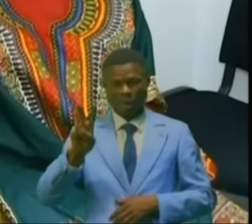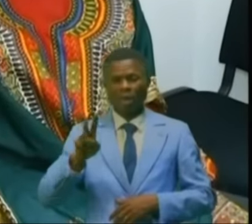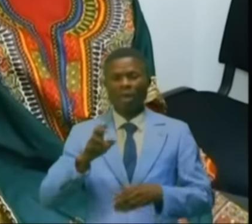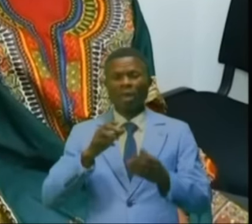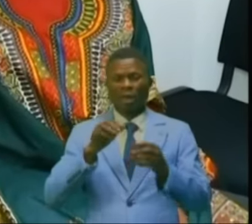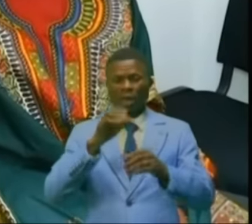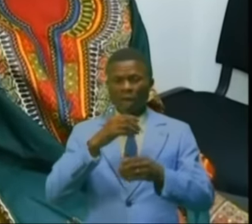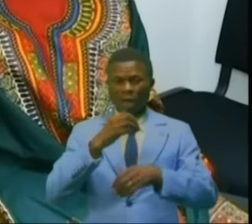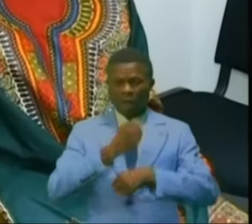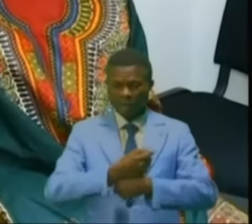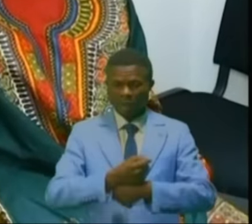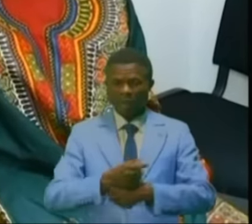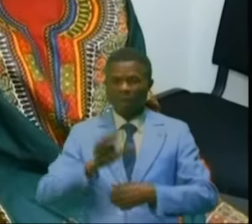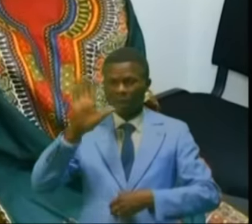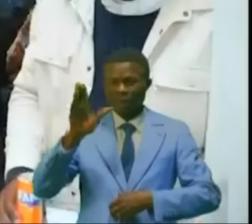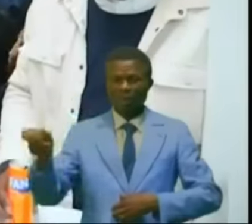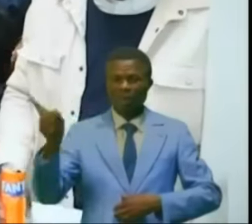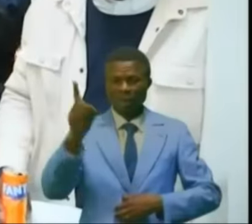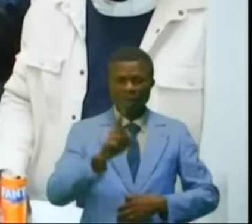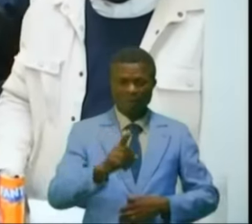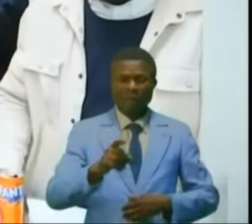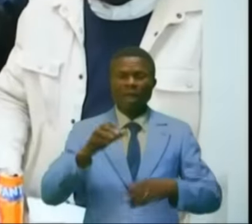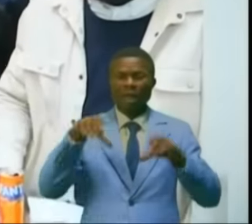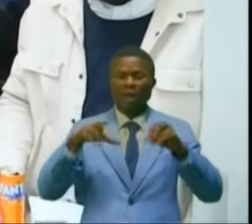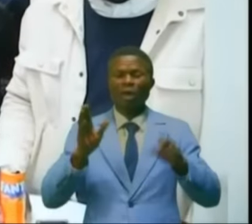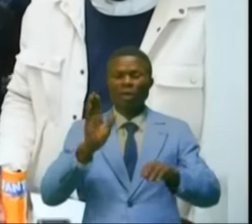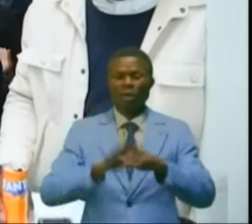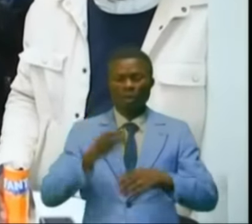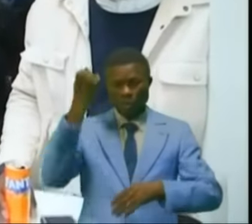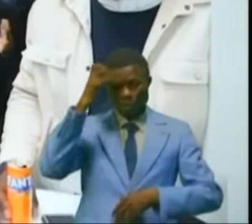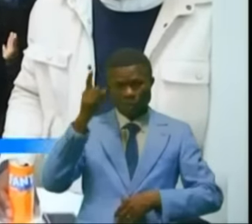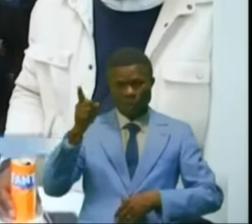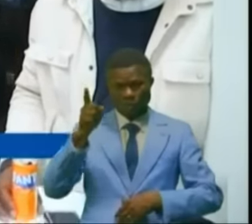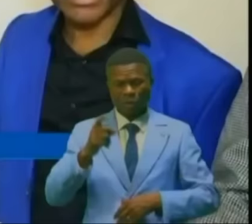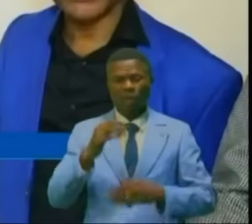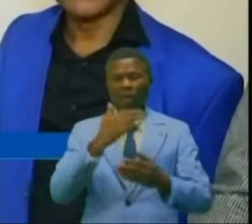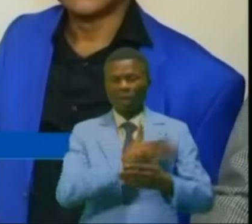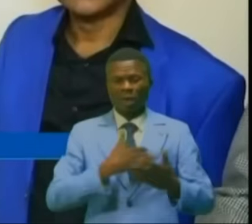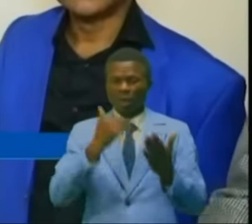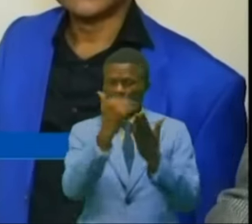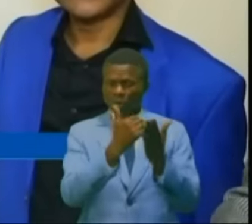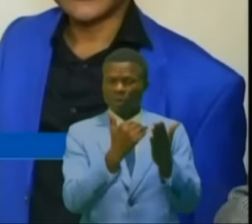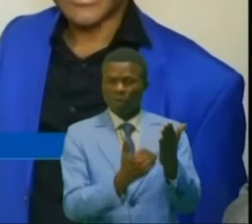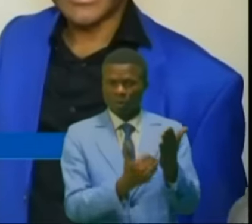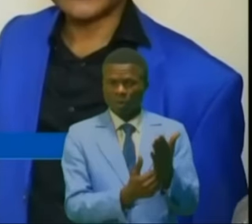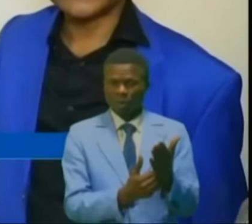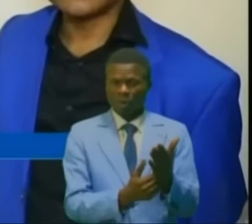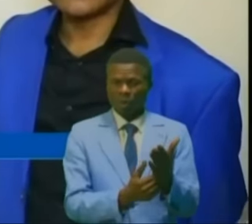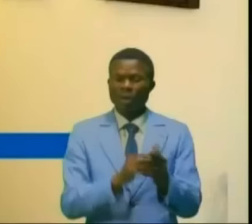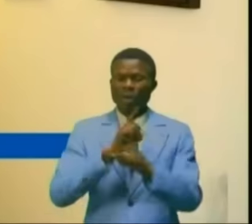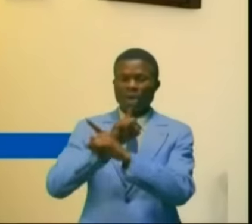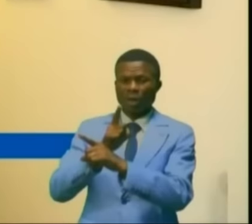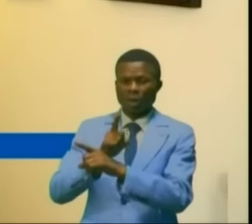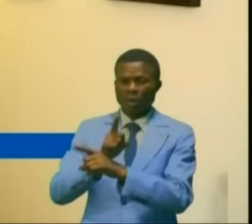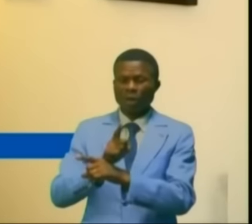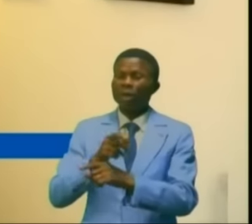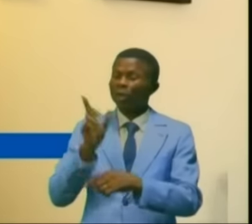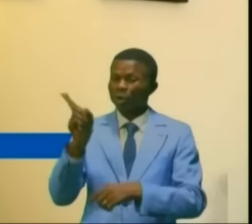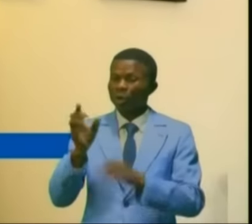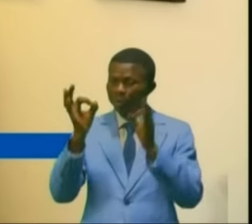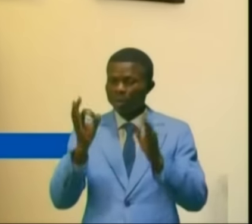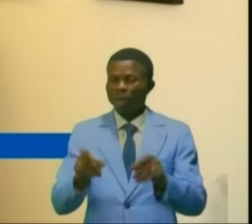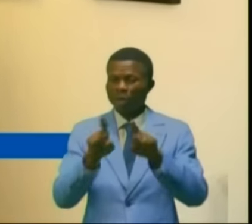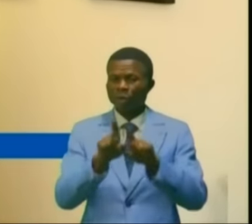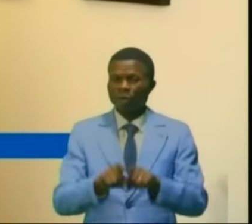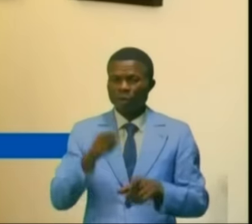provinces Flandre. La diaspora congolaise Anvers est donc appelée à se faire enregistrer pour non seulement une protection consulaire, mais